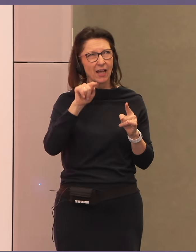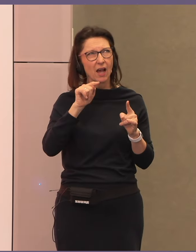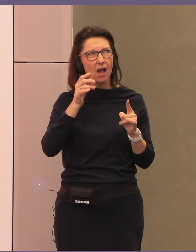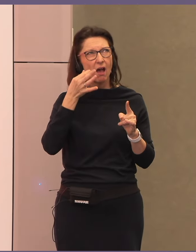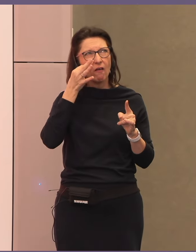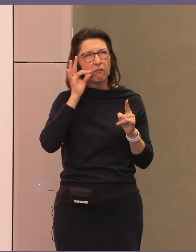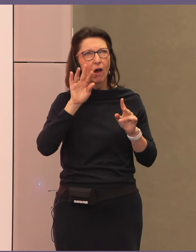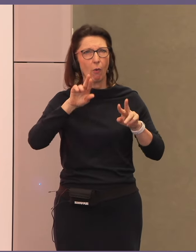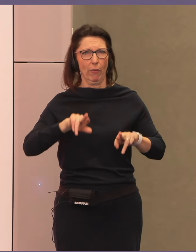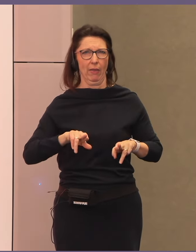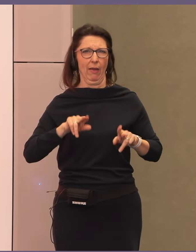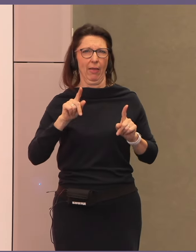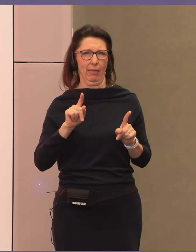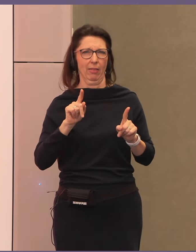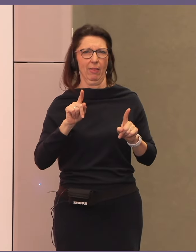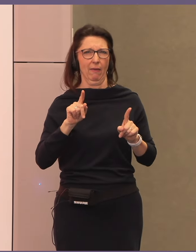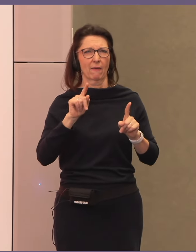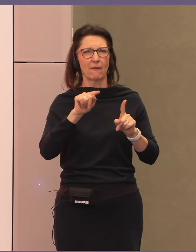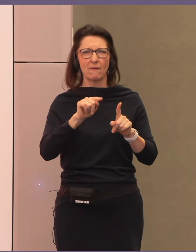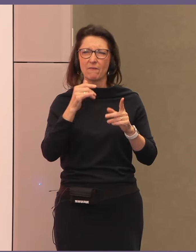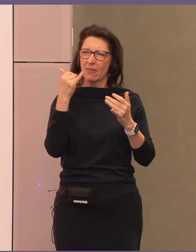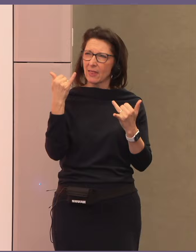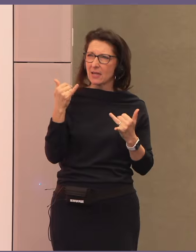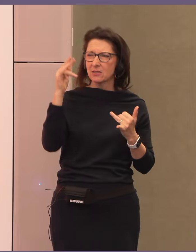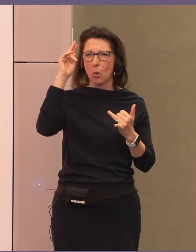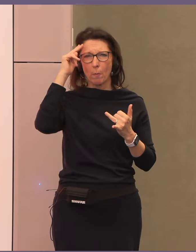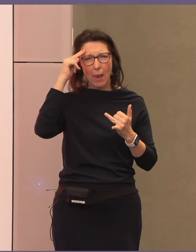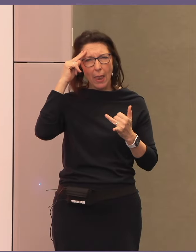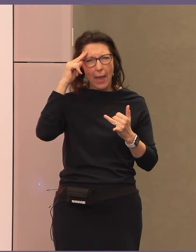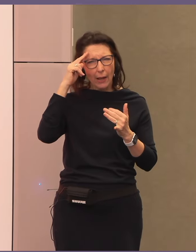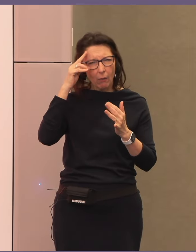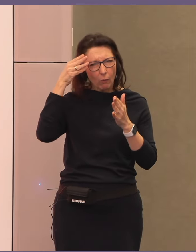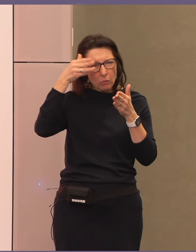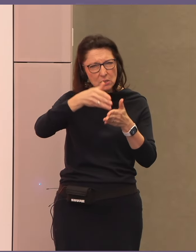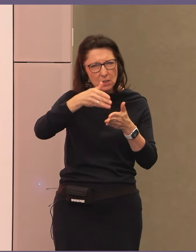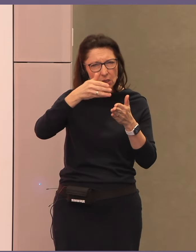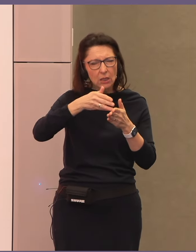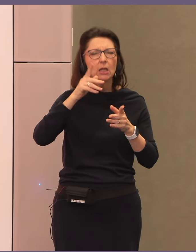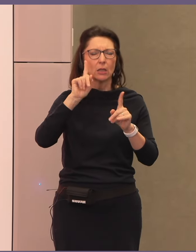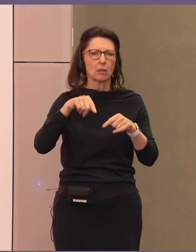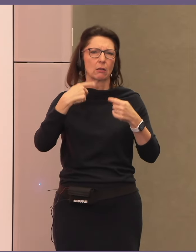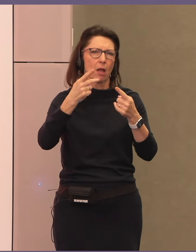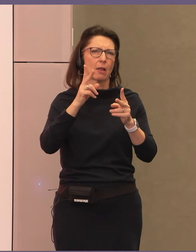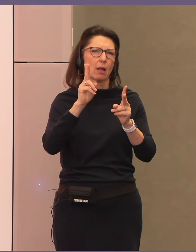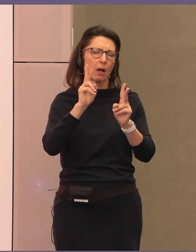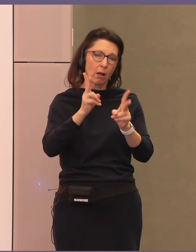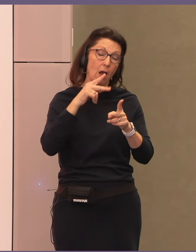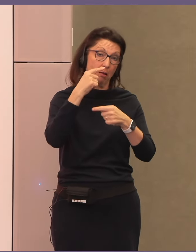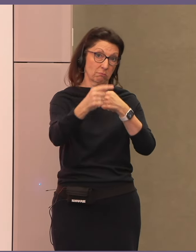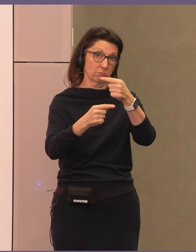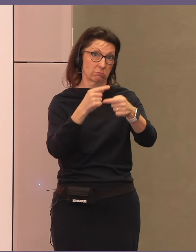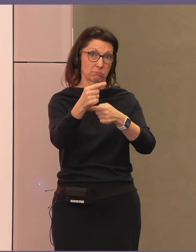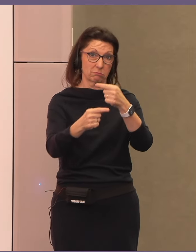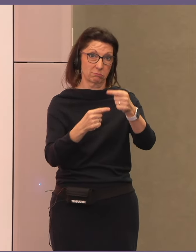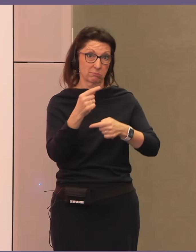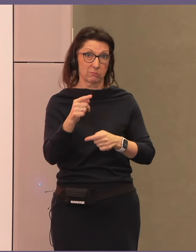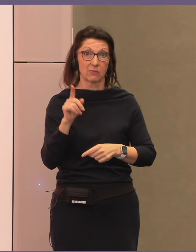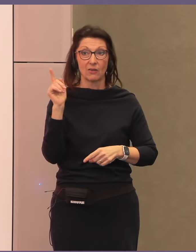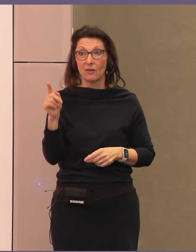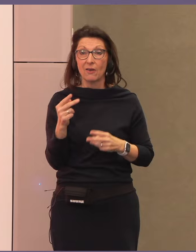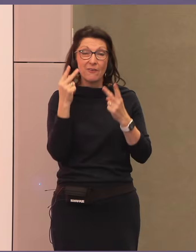konzipieren und neu gestalten. Klassischen Demokratietheorien liegt die Vorstellung eines autonomen